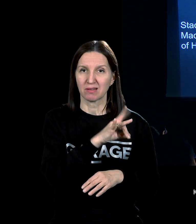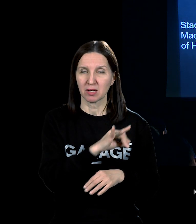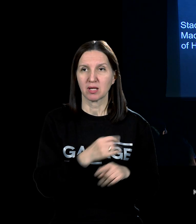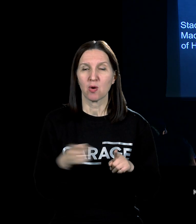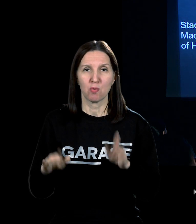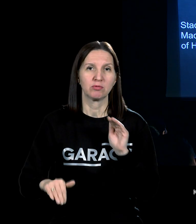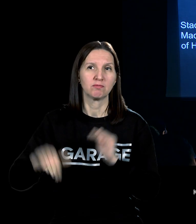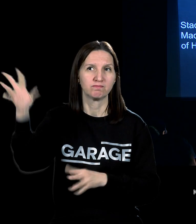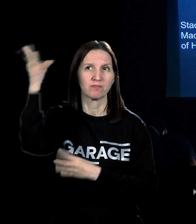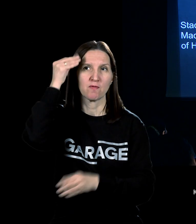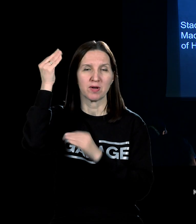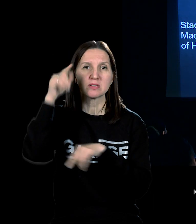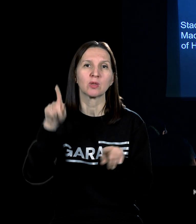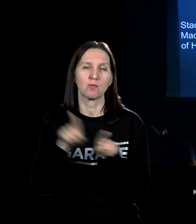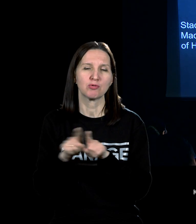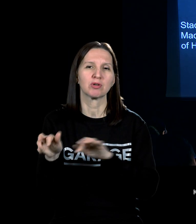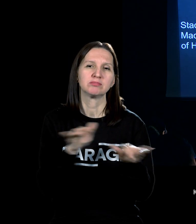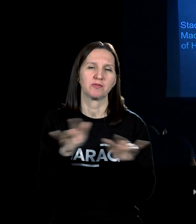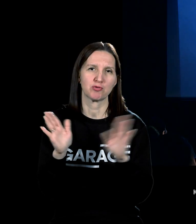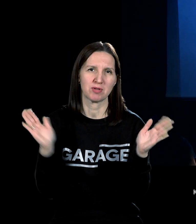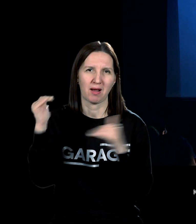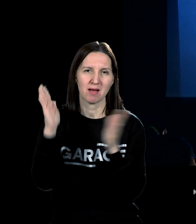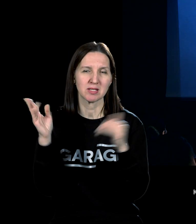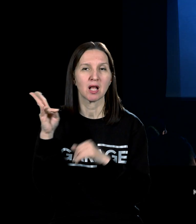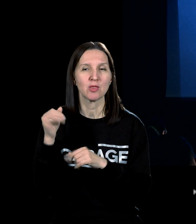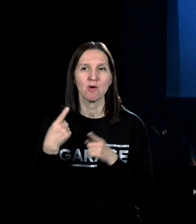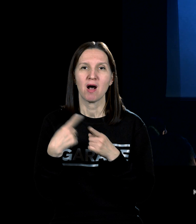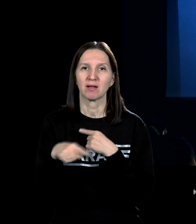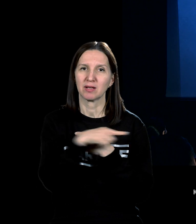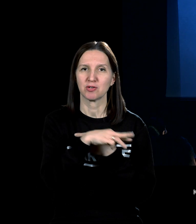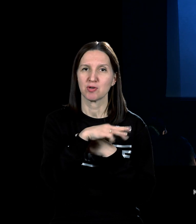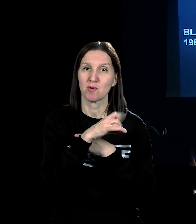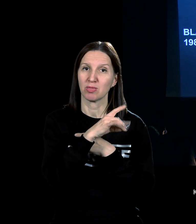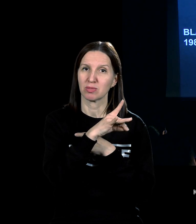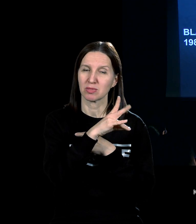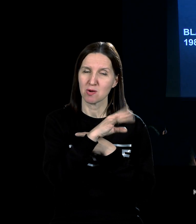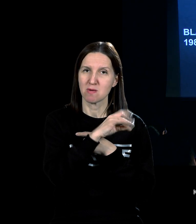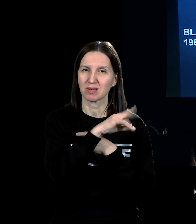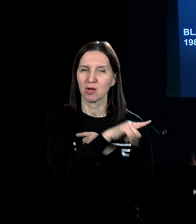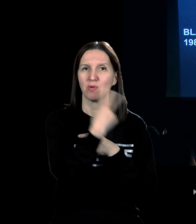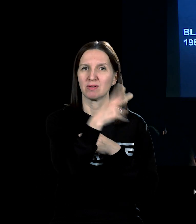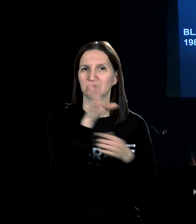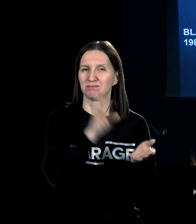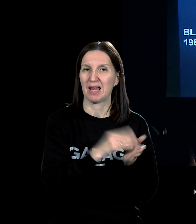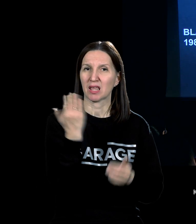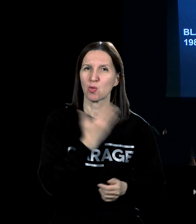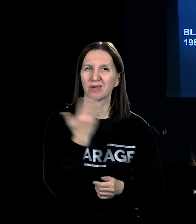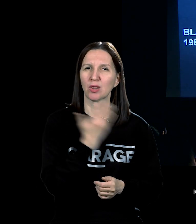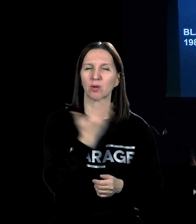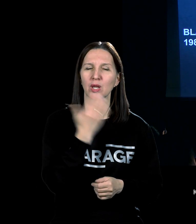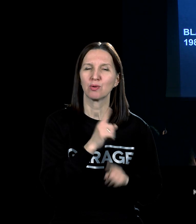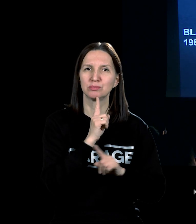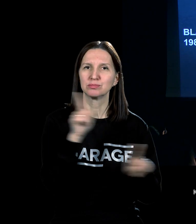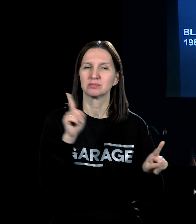вырос на движущихся картинках, но в отличие от Монари, который вырос на кино, которое было